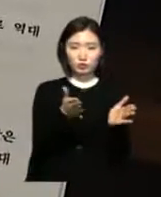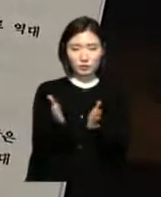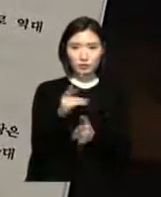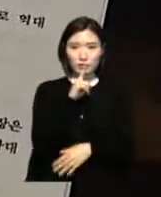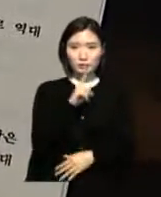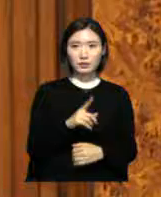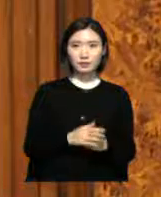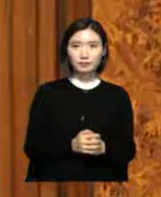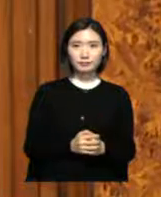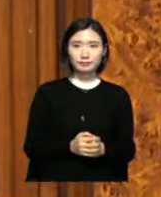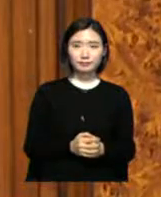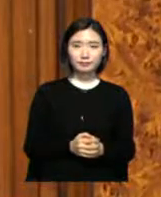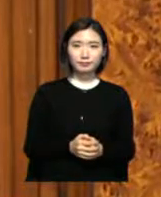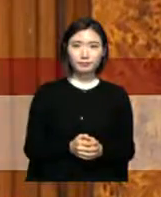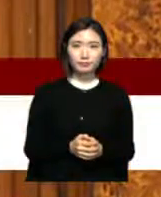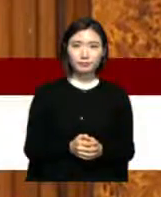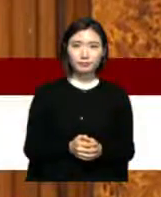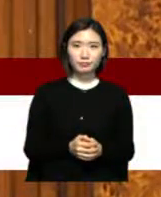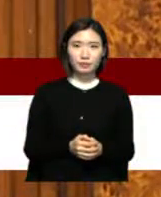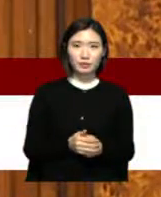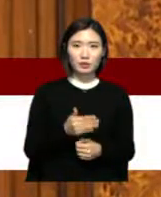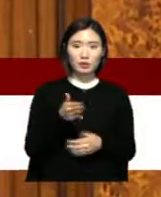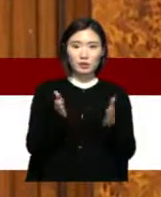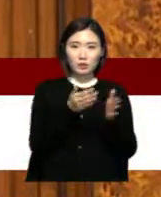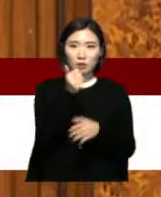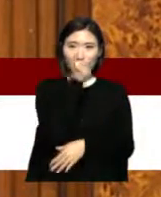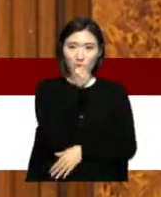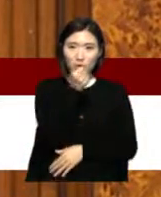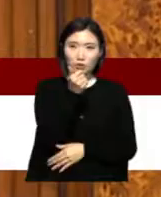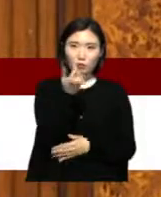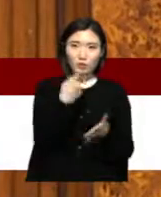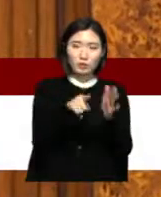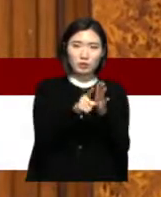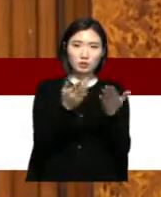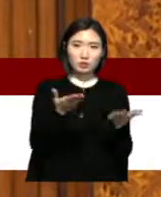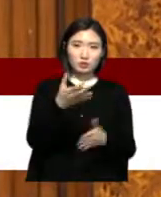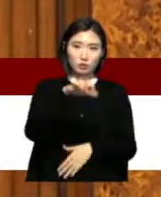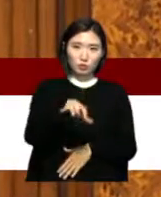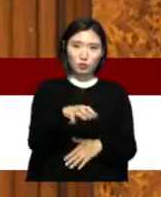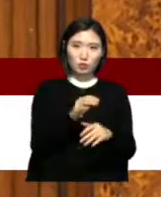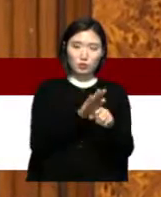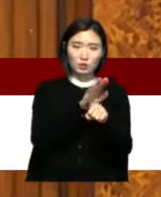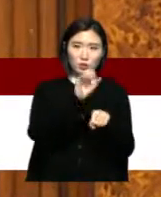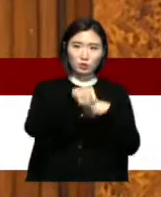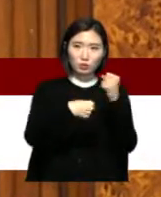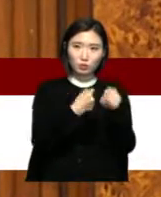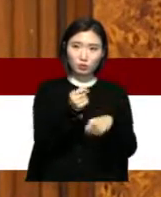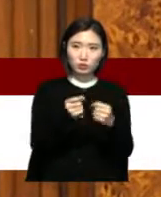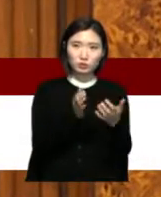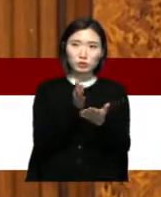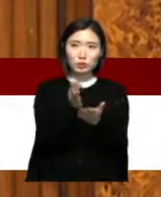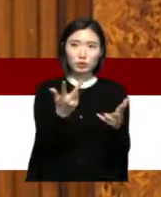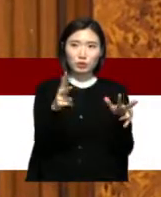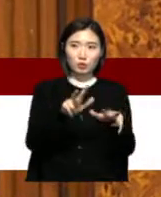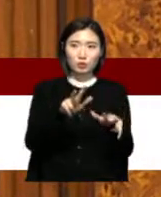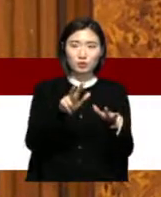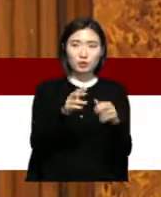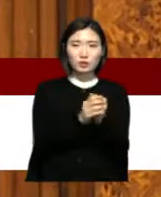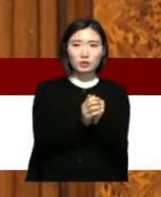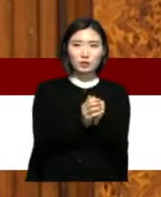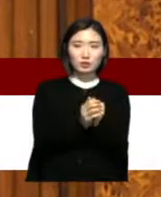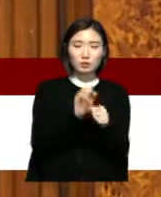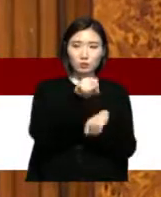겁니다. 길고양이를 위한 쉼터와 반려동물 전용 공원을 조성하고 사람과 동물이